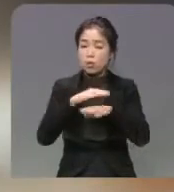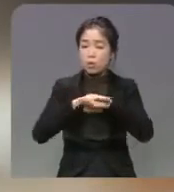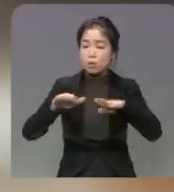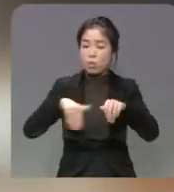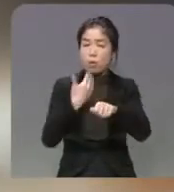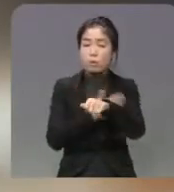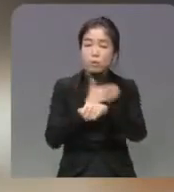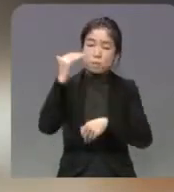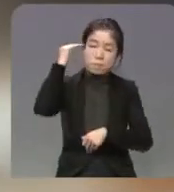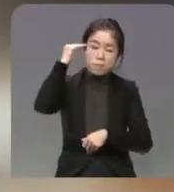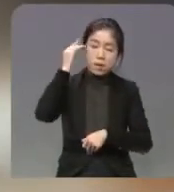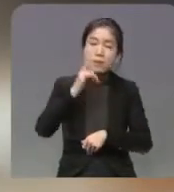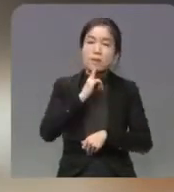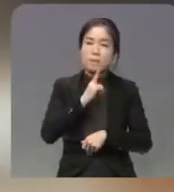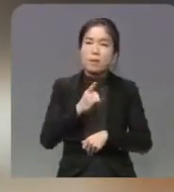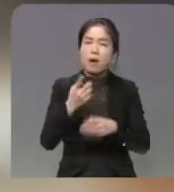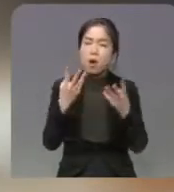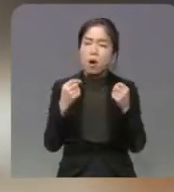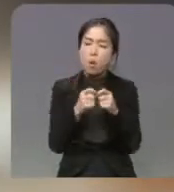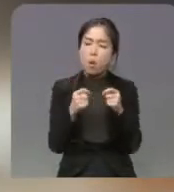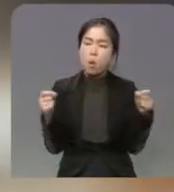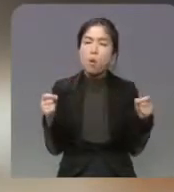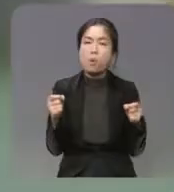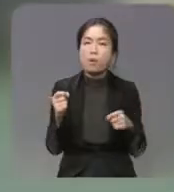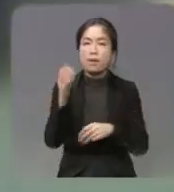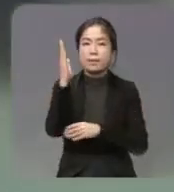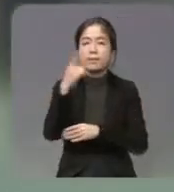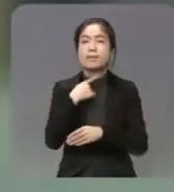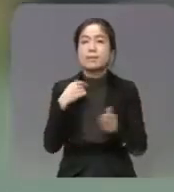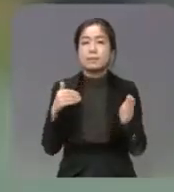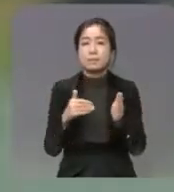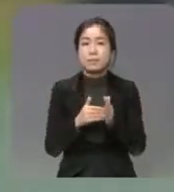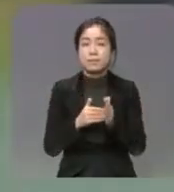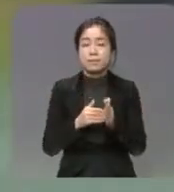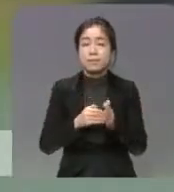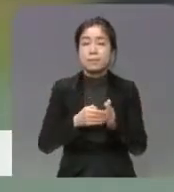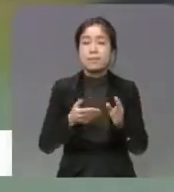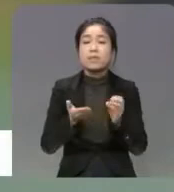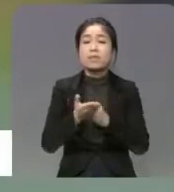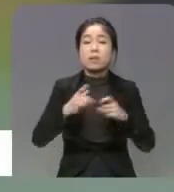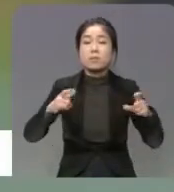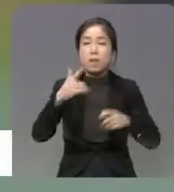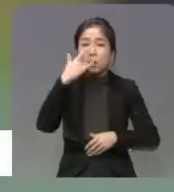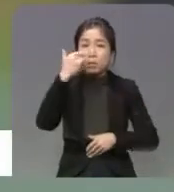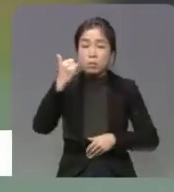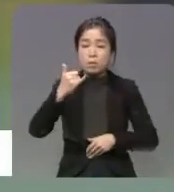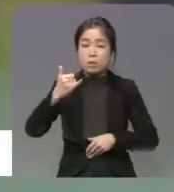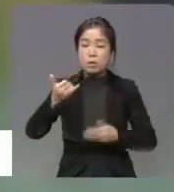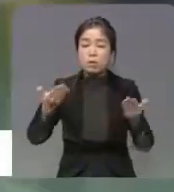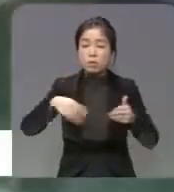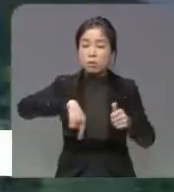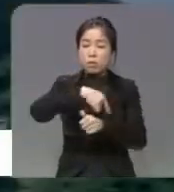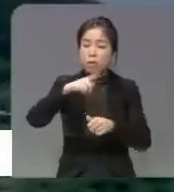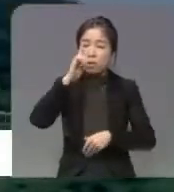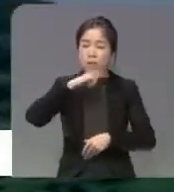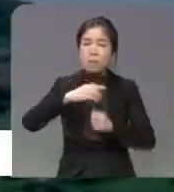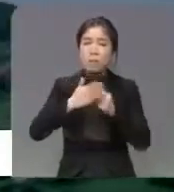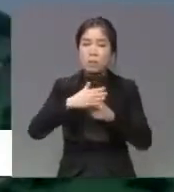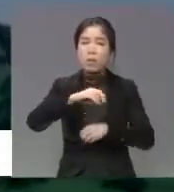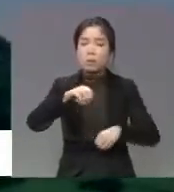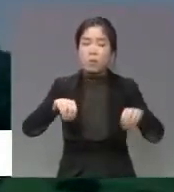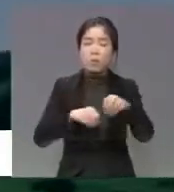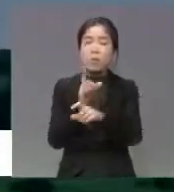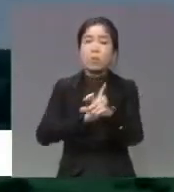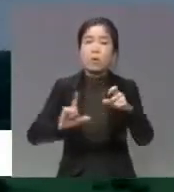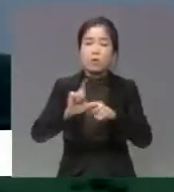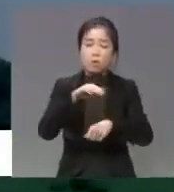평등권마저 침해한다는 주장이 수년째 제기되고 있습니다. 섬 지역 학부모들은 근무 여건이 열악한 섬일수록 사명감과